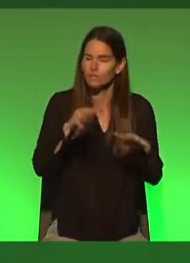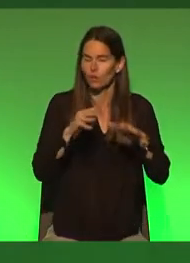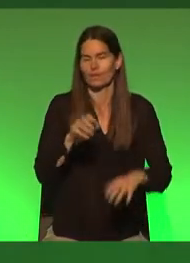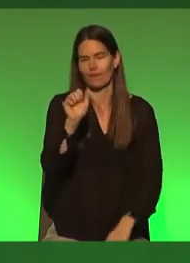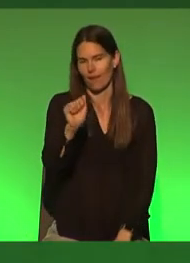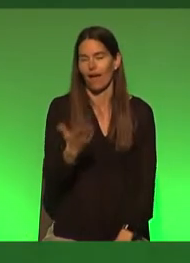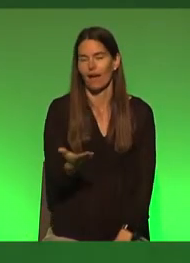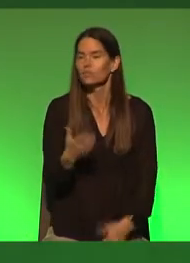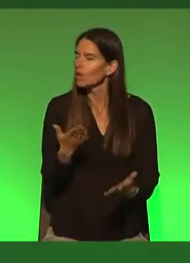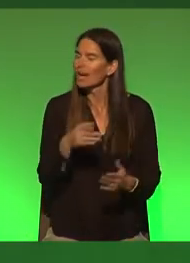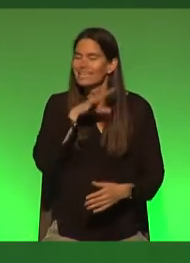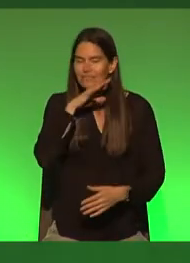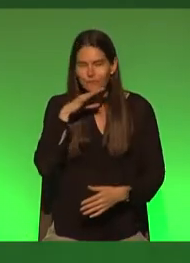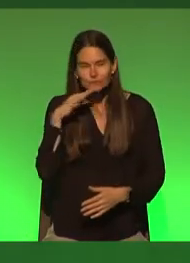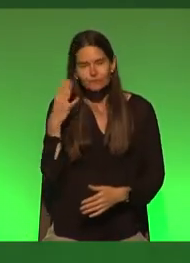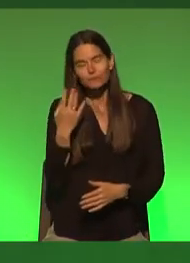Provokation die nächste jagt,